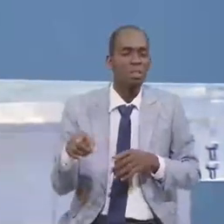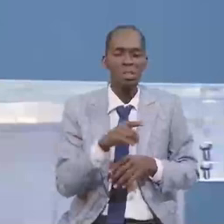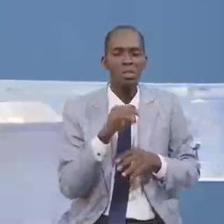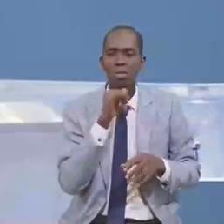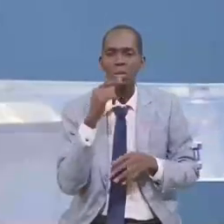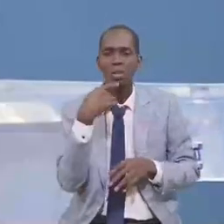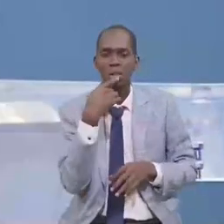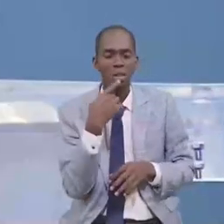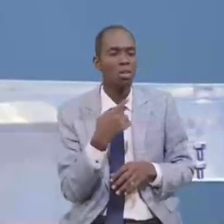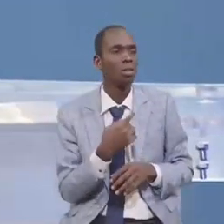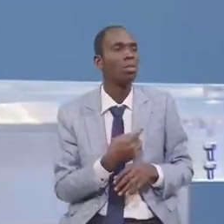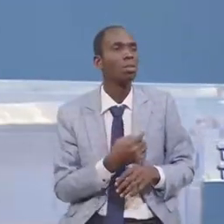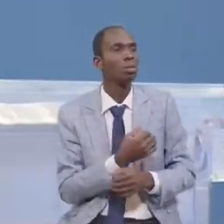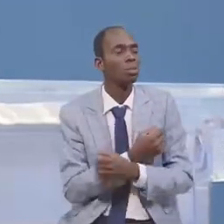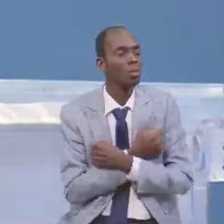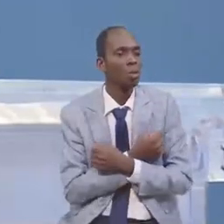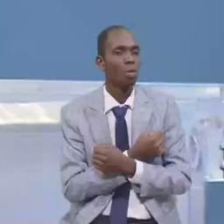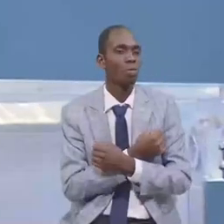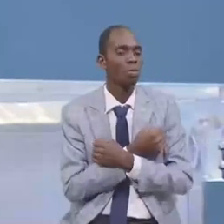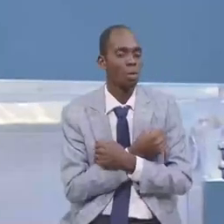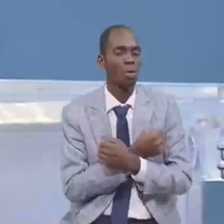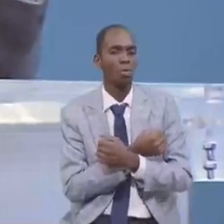Ils n'ont pas dit « Amour, amour, amour ».